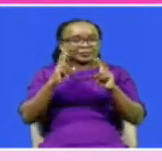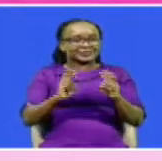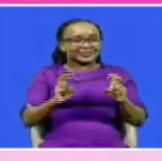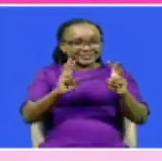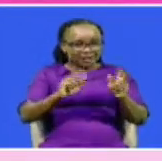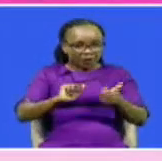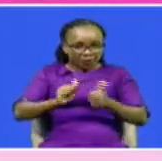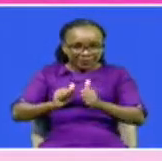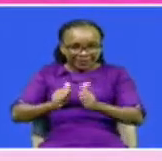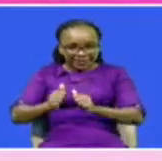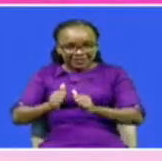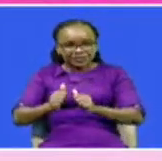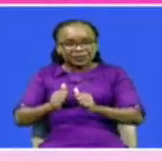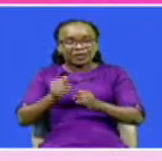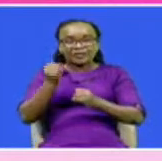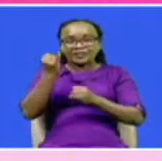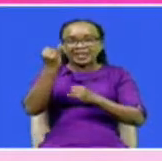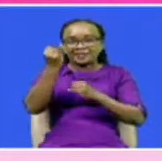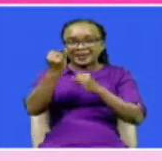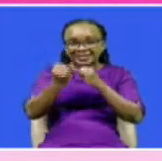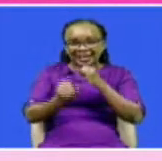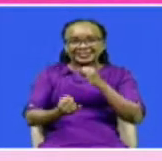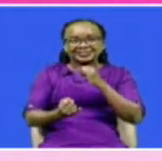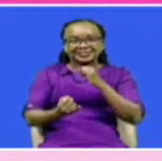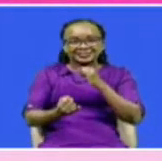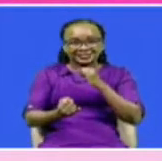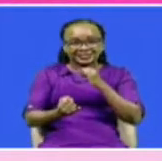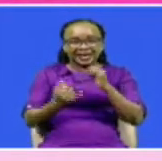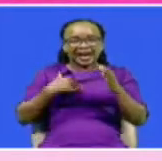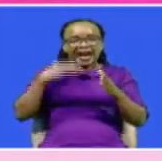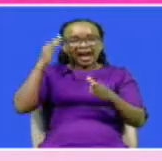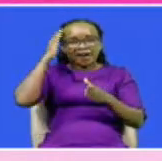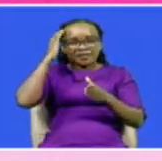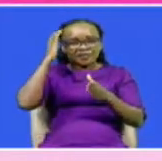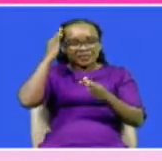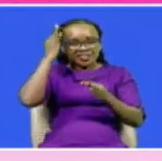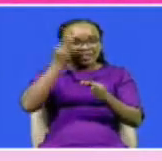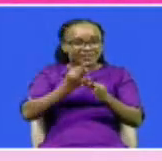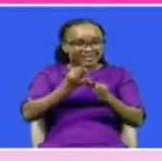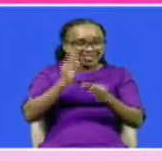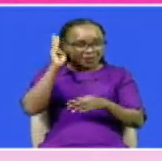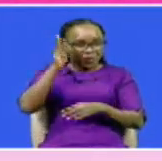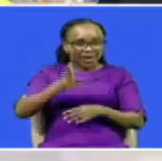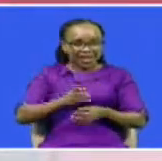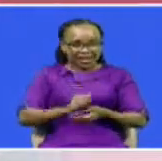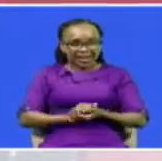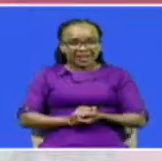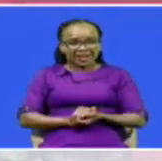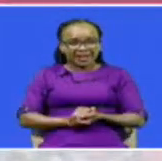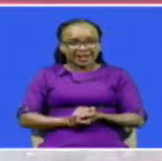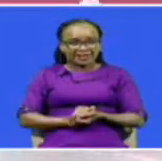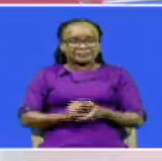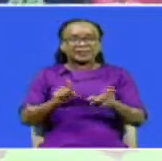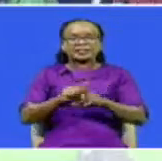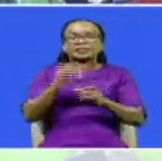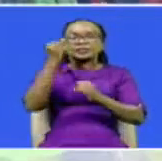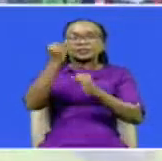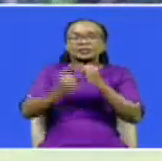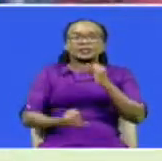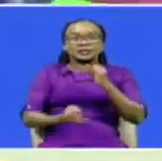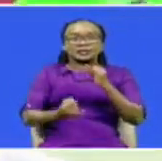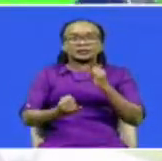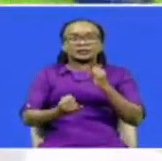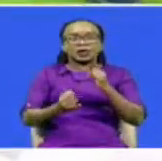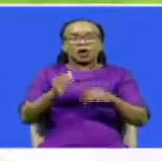qualification finali. Nilikuwa na imani nitafanya. Yeah. Kwenye fainali ya mbio za mita